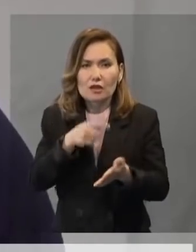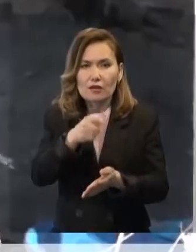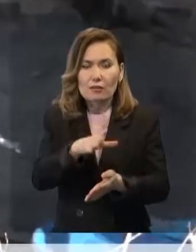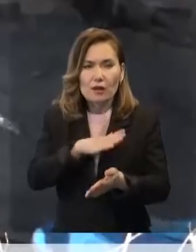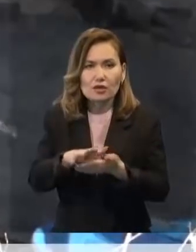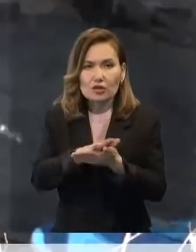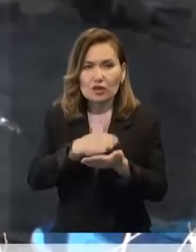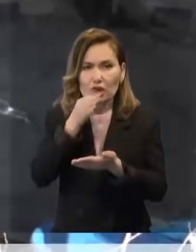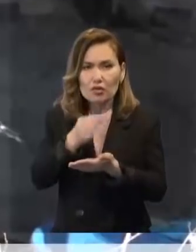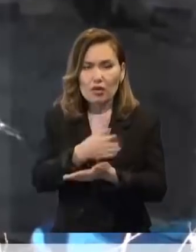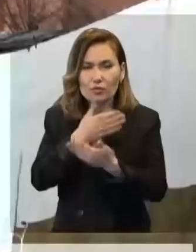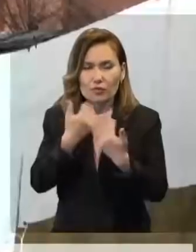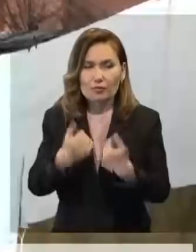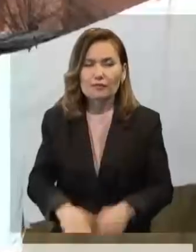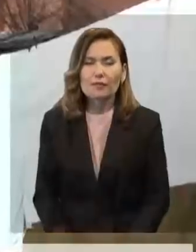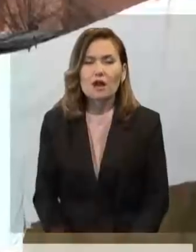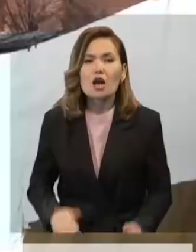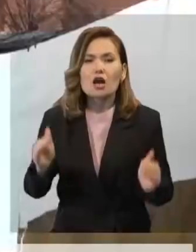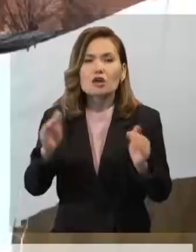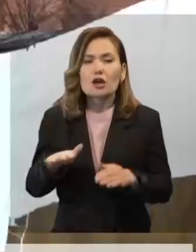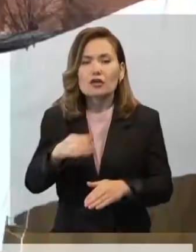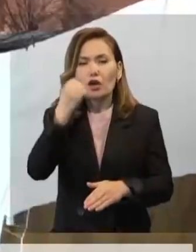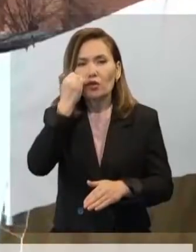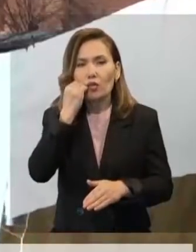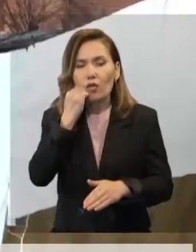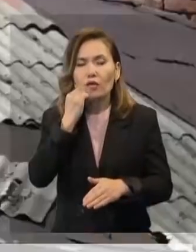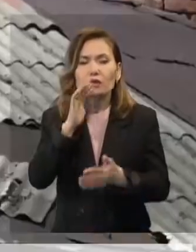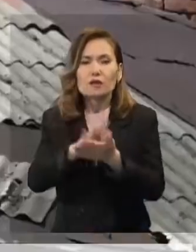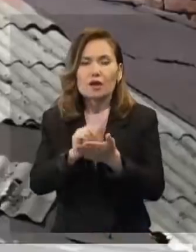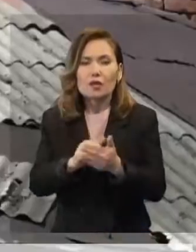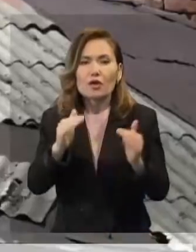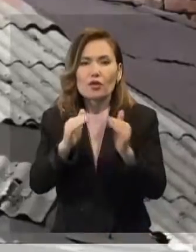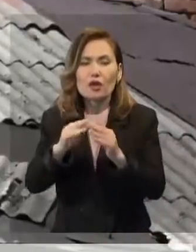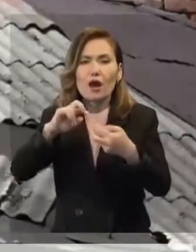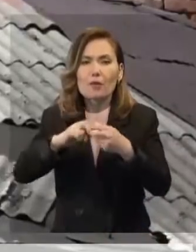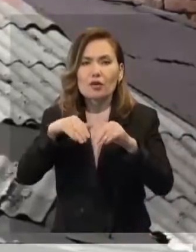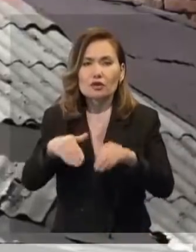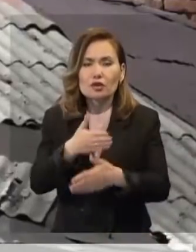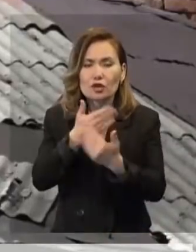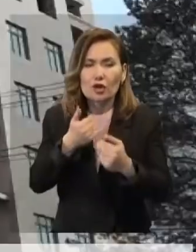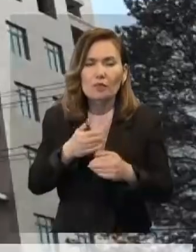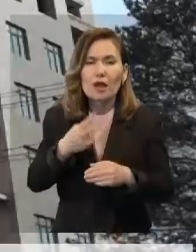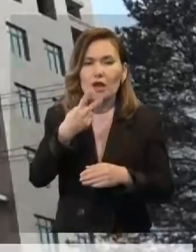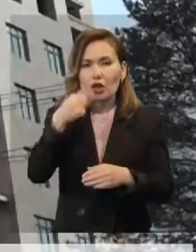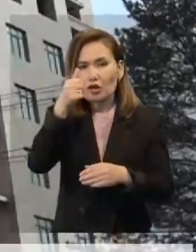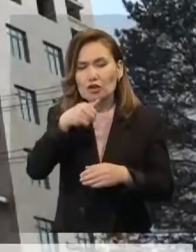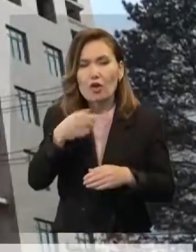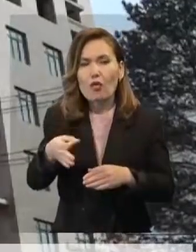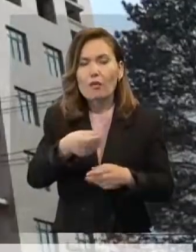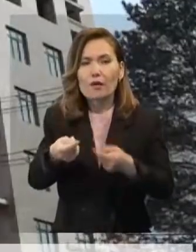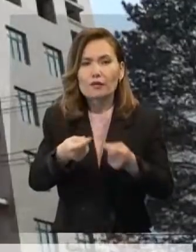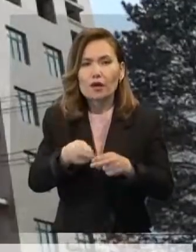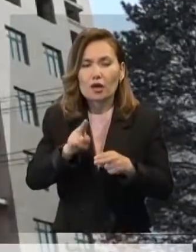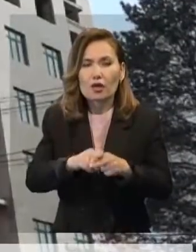жауап жоқ. Шағын аудандағы тозған үй мәселесі жылдар бойы шешілмей келеді. Екі жыл бұрын облыс басшылығы дәл осы жерде